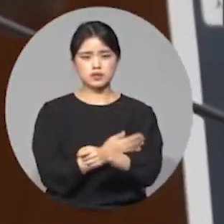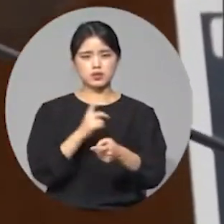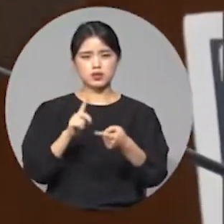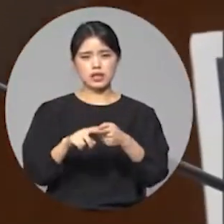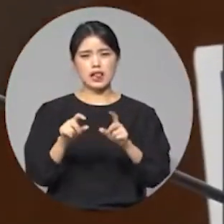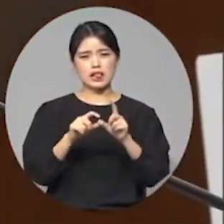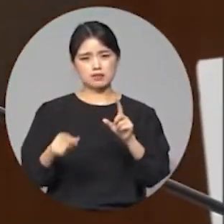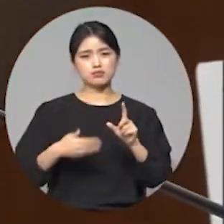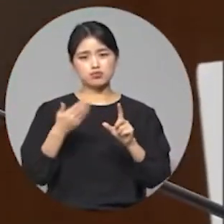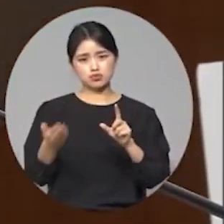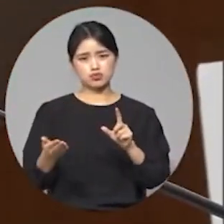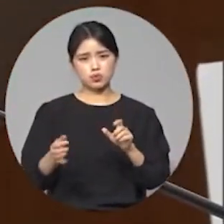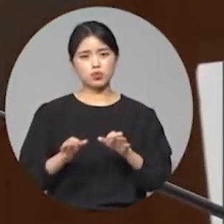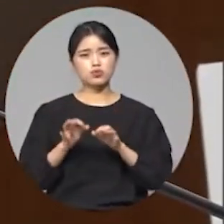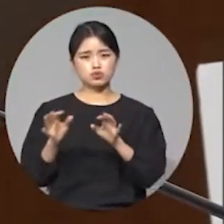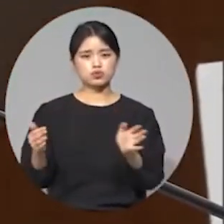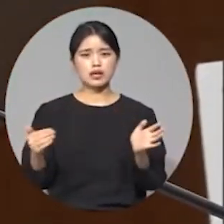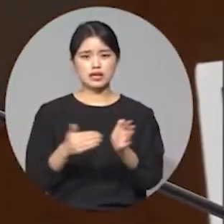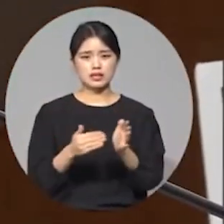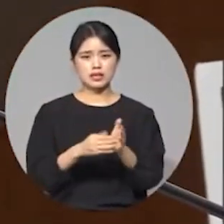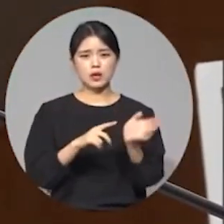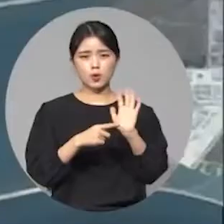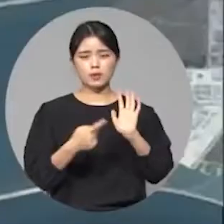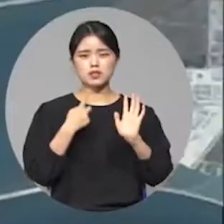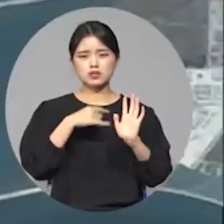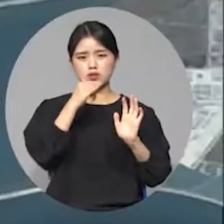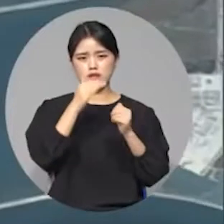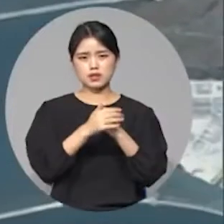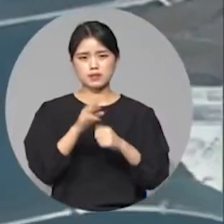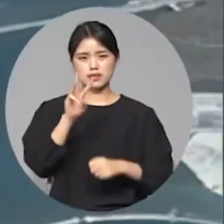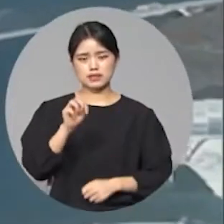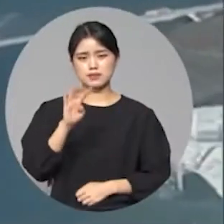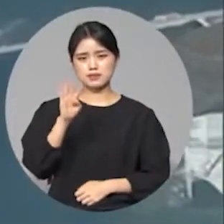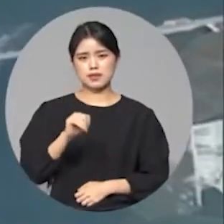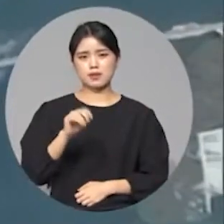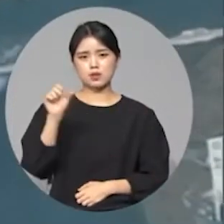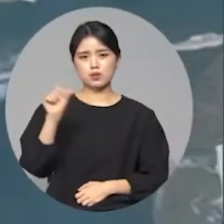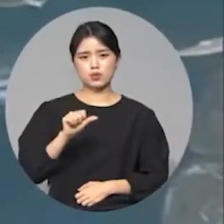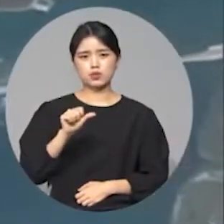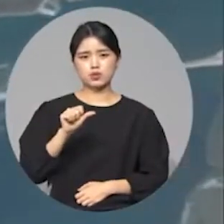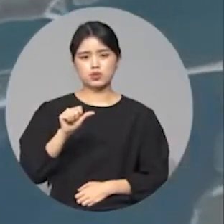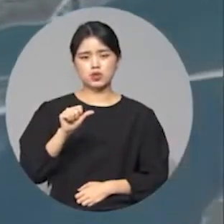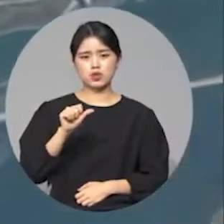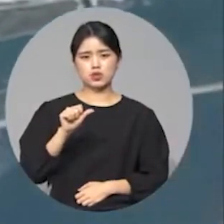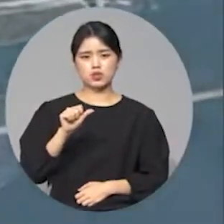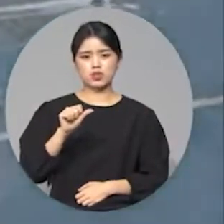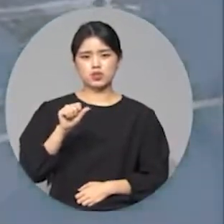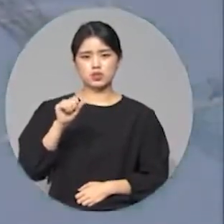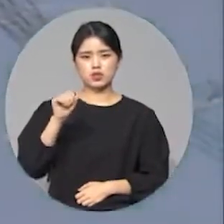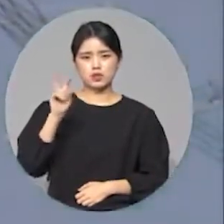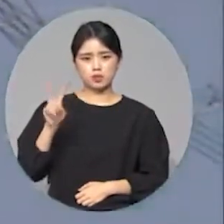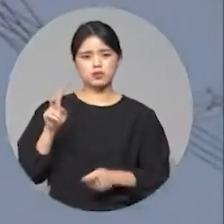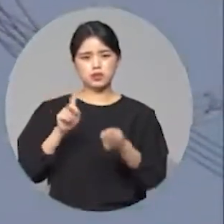주고 투자를 유치했다고 밝힌 바 있어 34만 5천 볼트 송변전 설비 건설